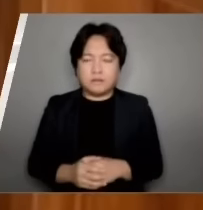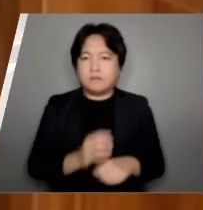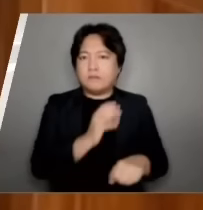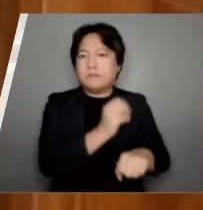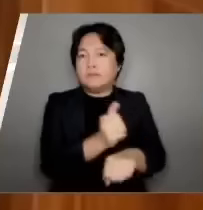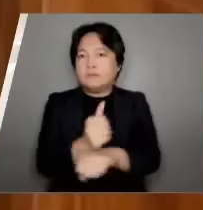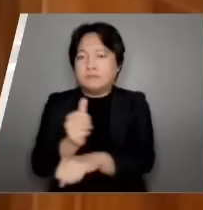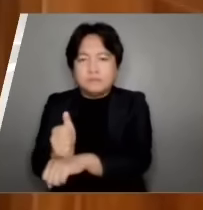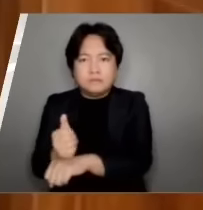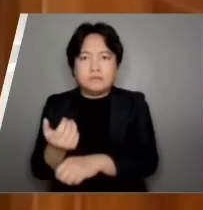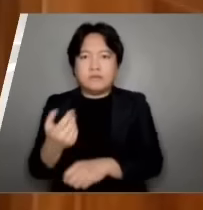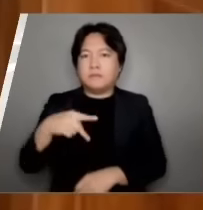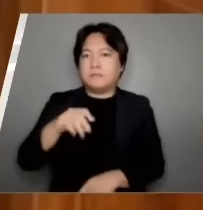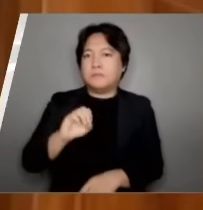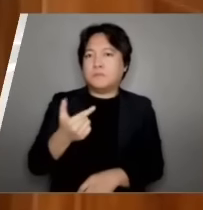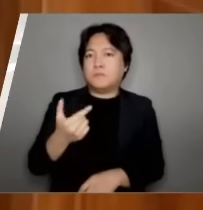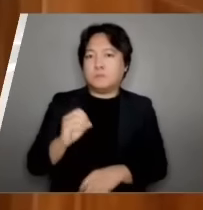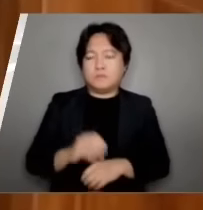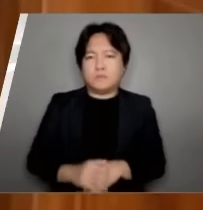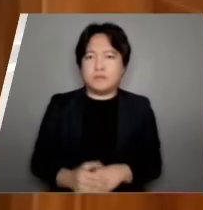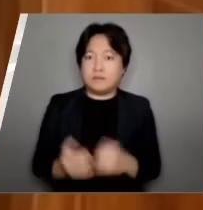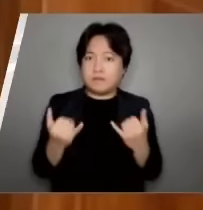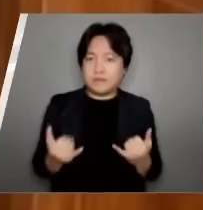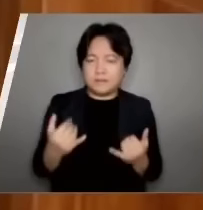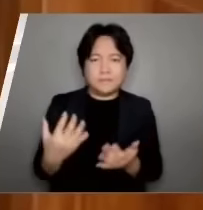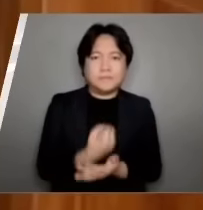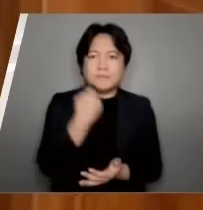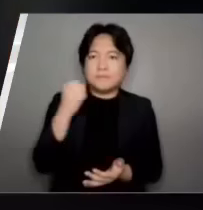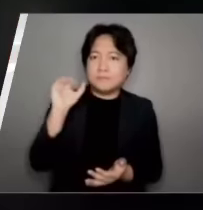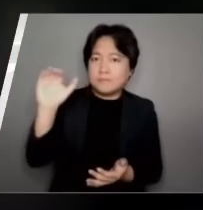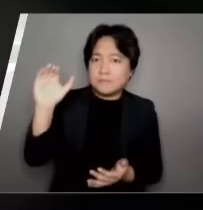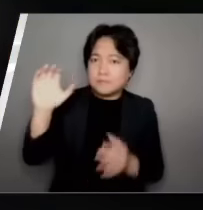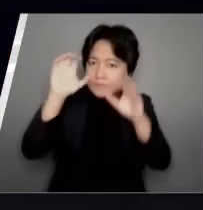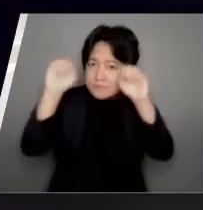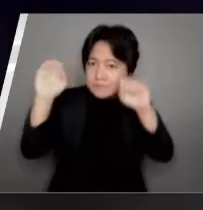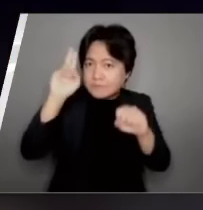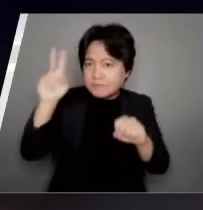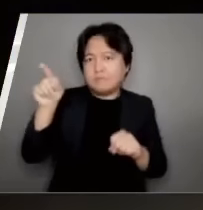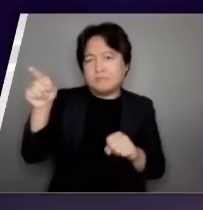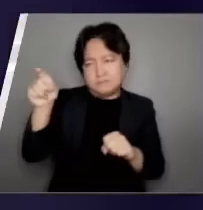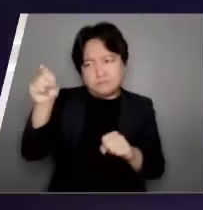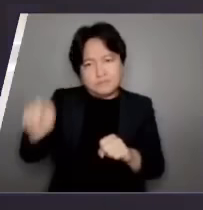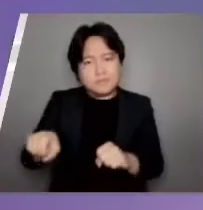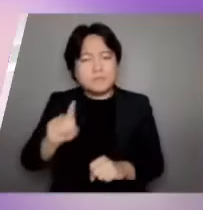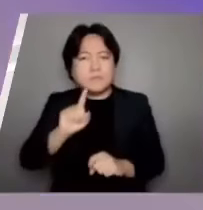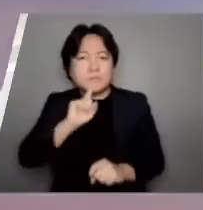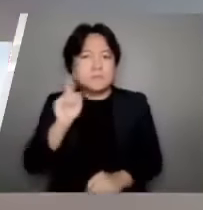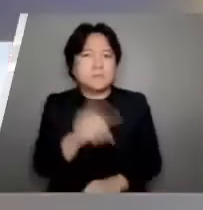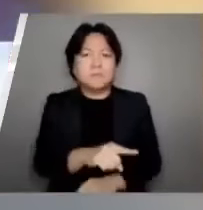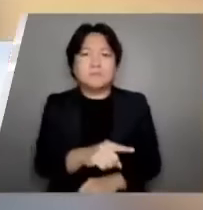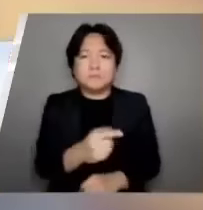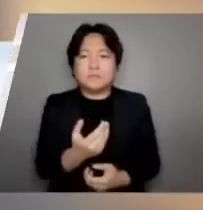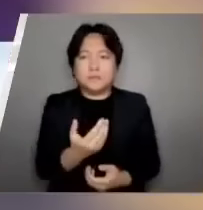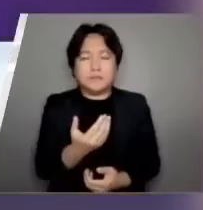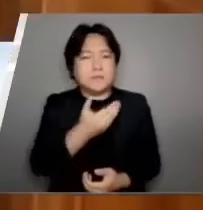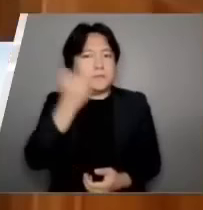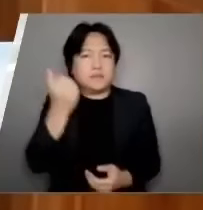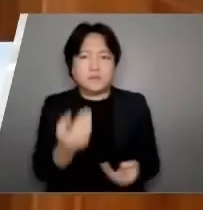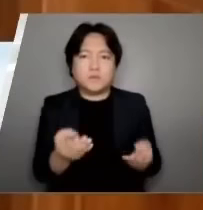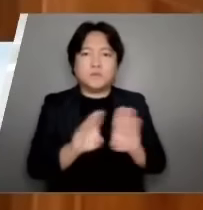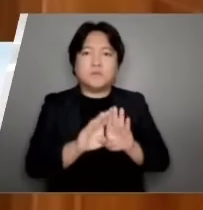the specific circumstance that the president should step in. Kasi yung mga tao sa baba, now PAGCOR is under the office of the